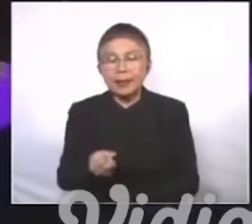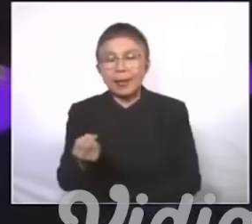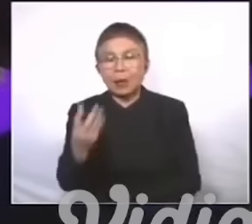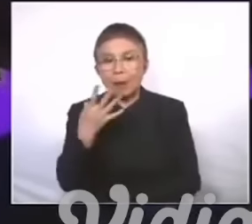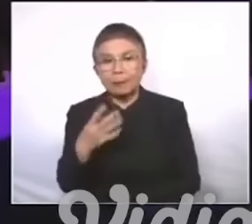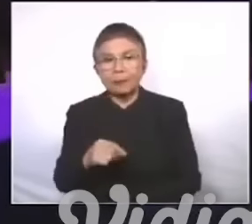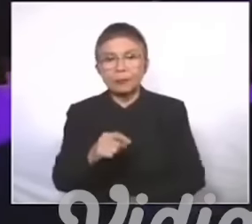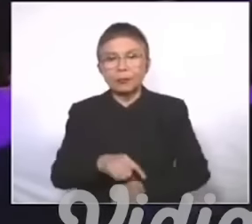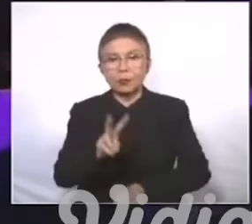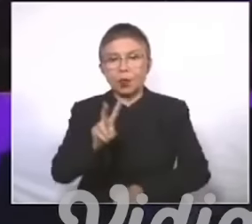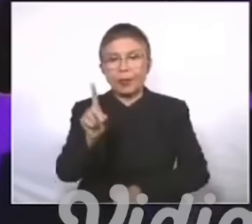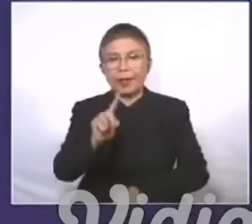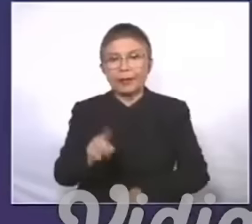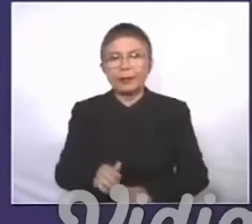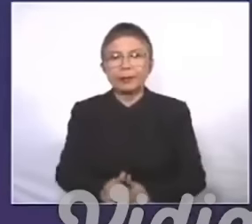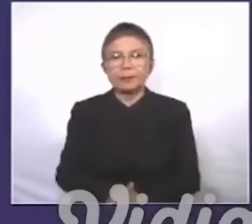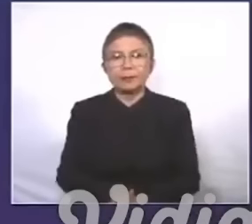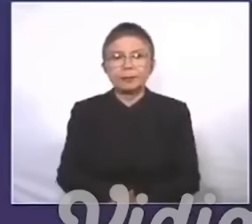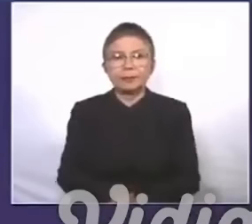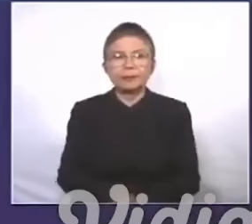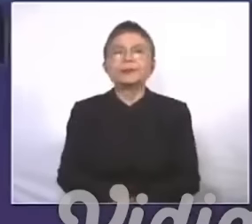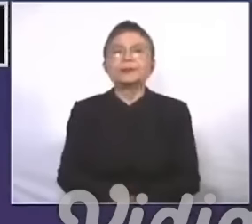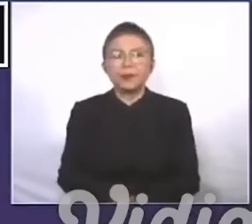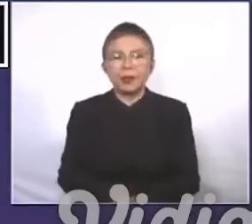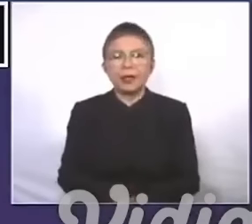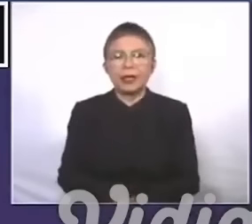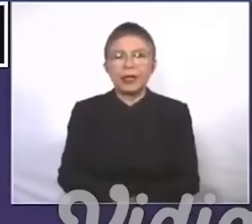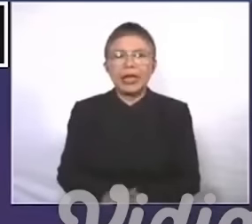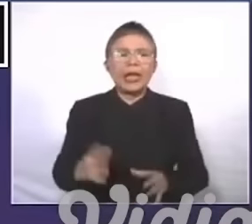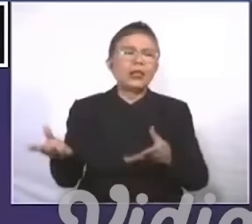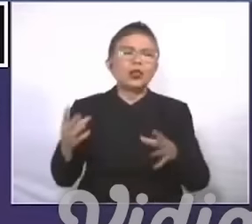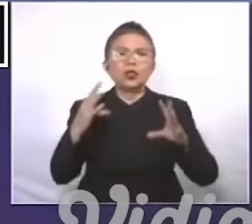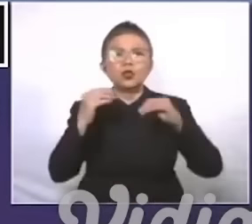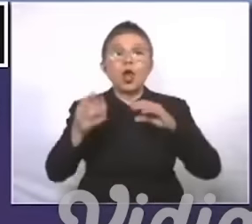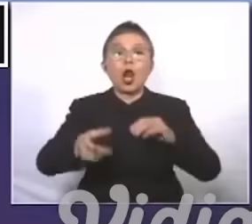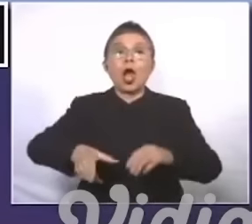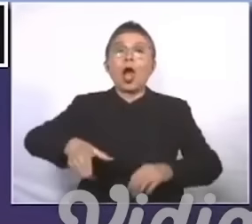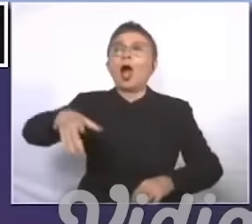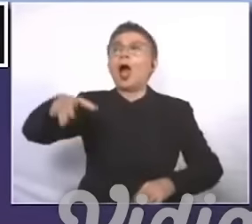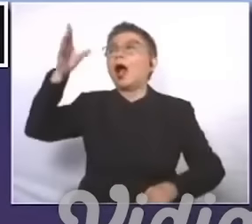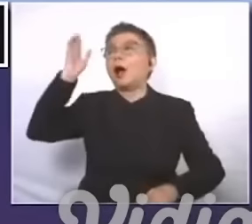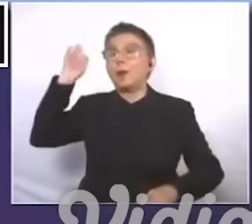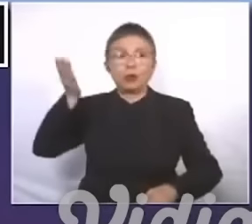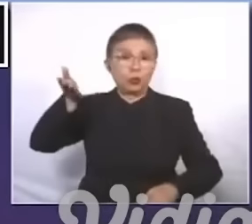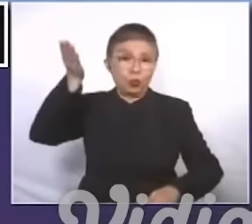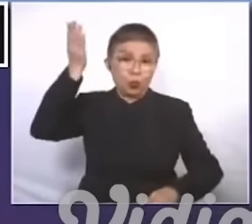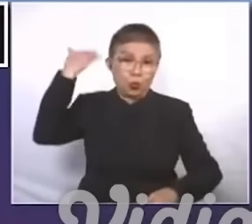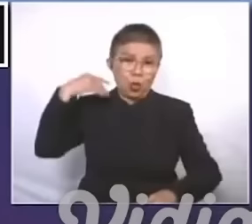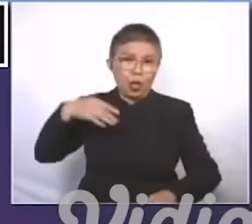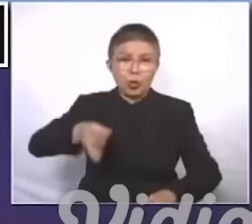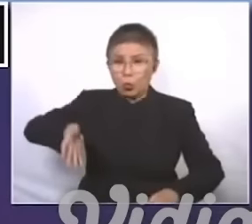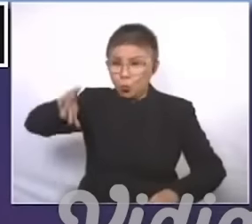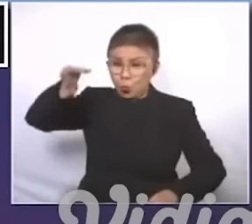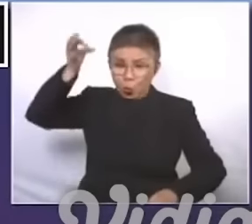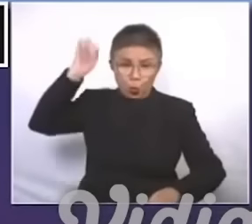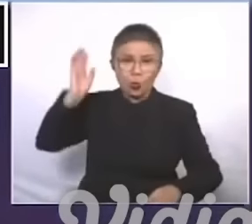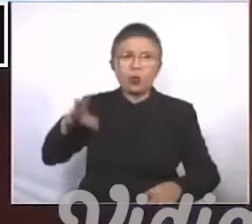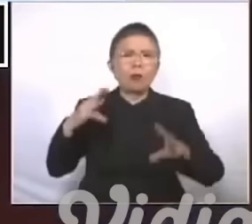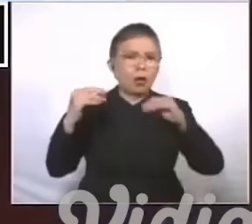2 menit, kami persilakan Bapak. Caimin, itu diskusi sudah lama. Sejak zaman Bung Karno itu